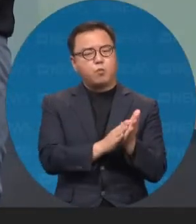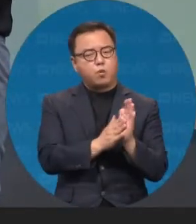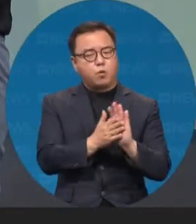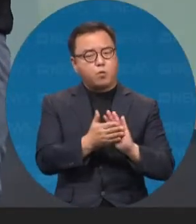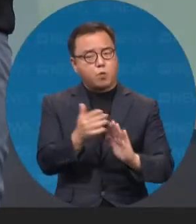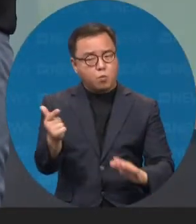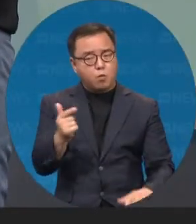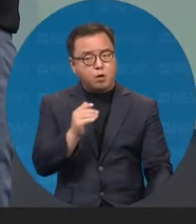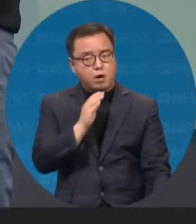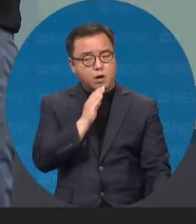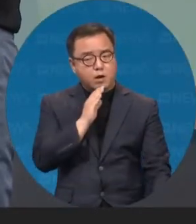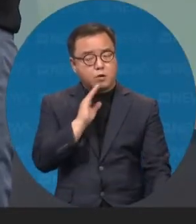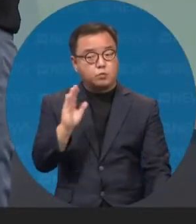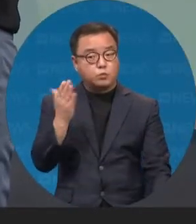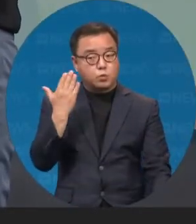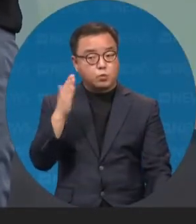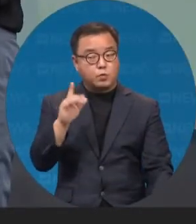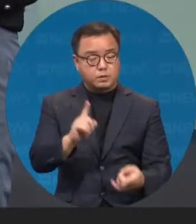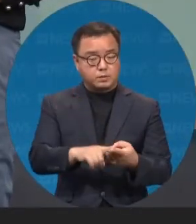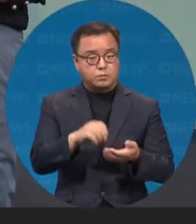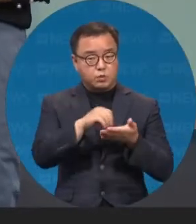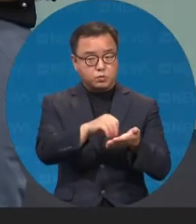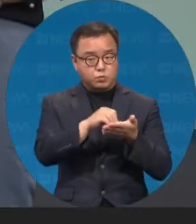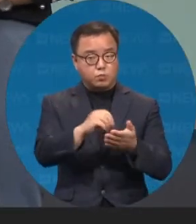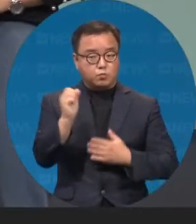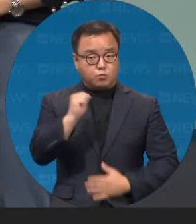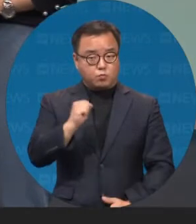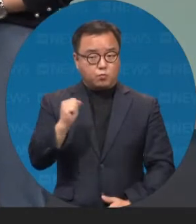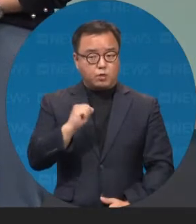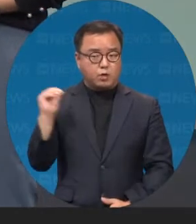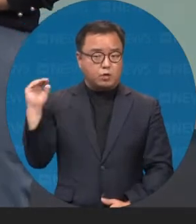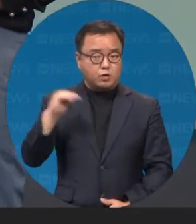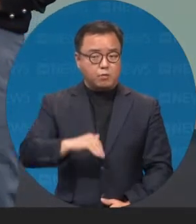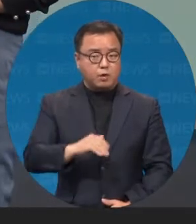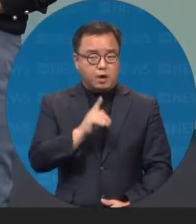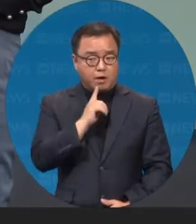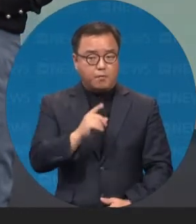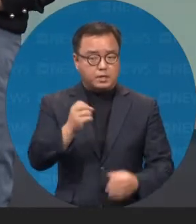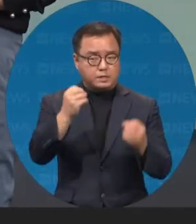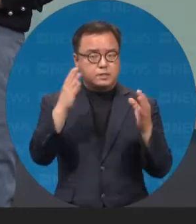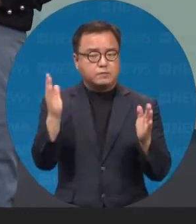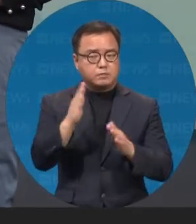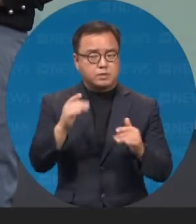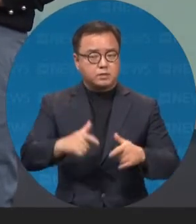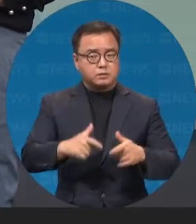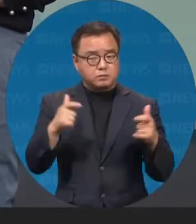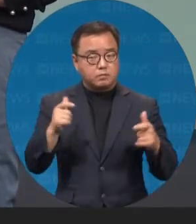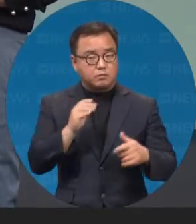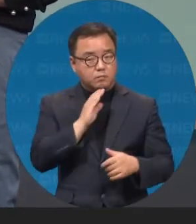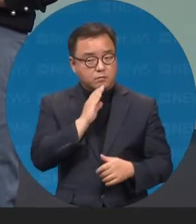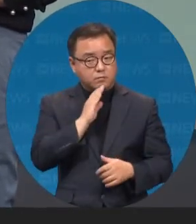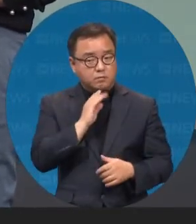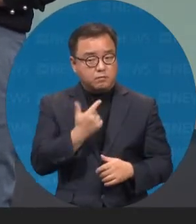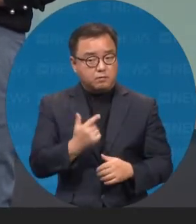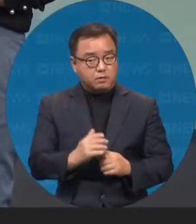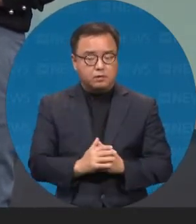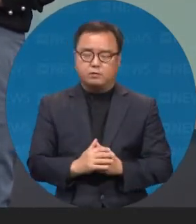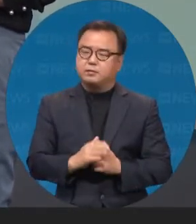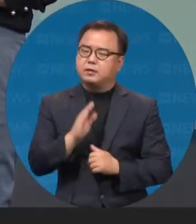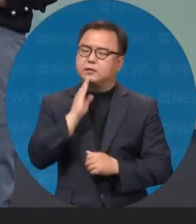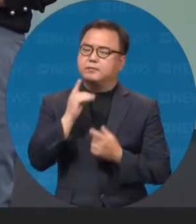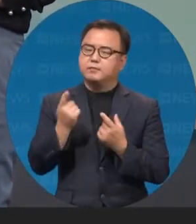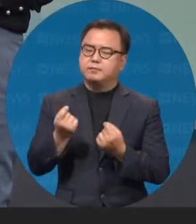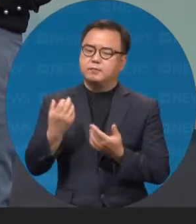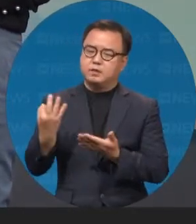최근에 커뮤니티 칼리지의 등 농로를 많이 떨어졌다는 게 서도 나왔었는데 신입생도 좀 늘어나게 씁니다 4 실제 저소득층과 유색인종